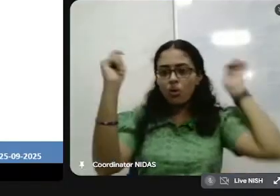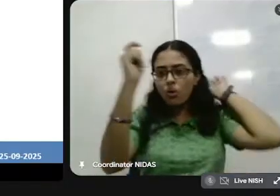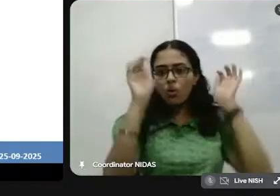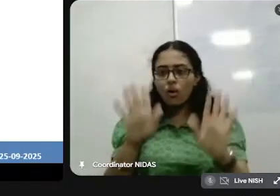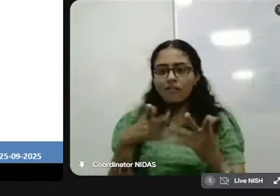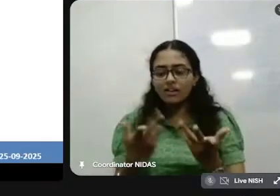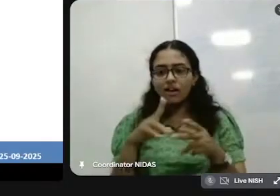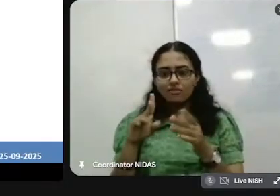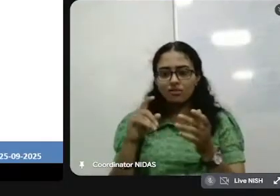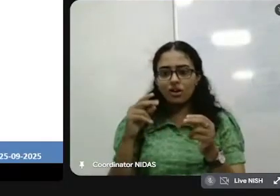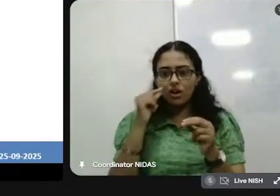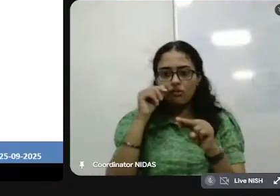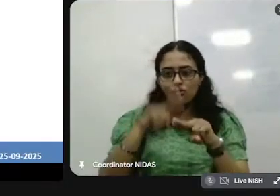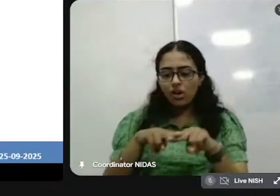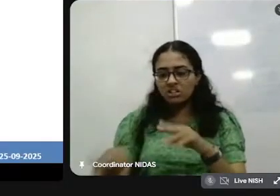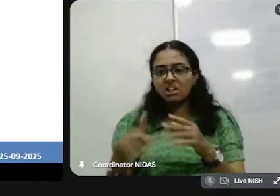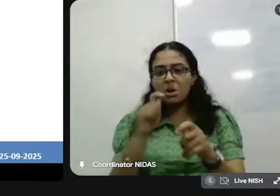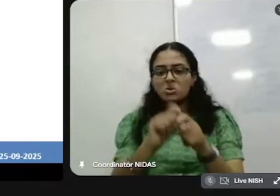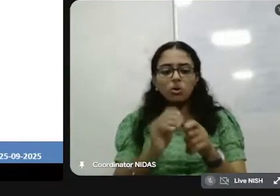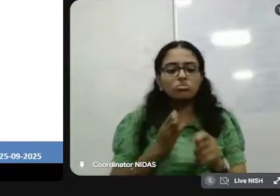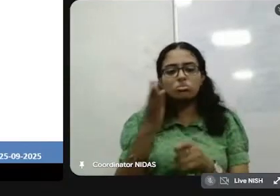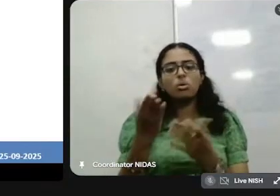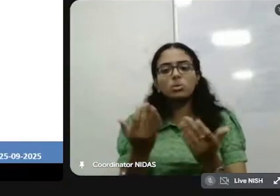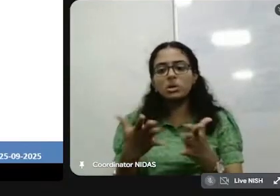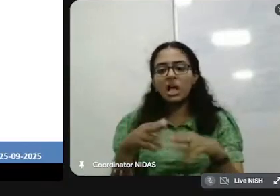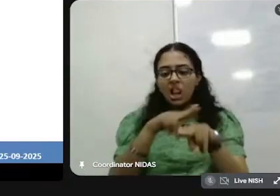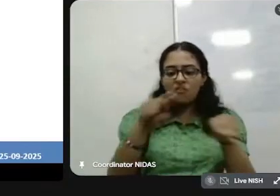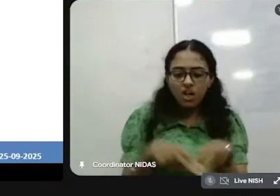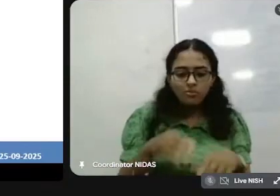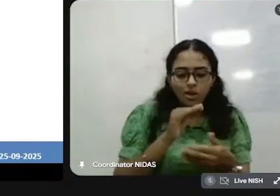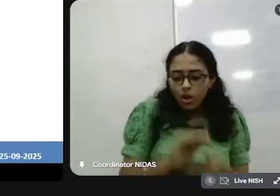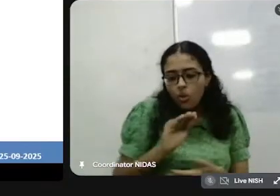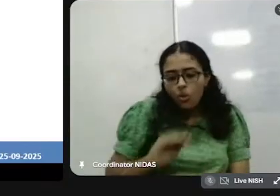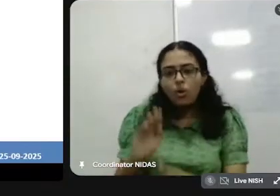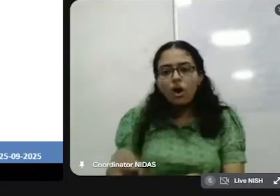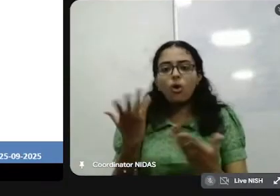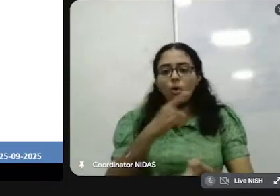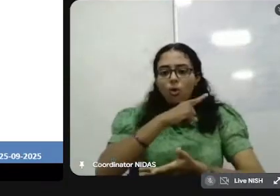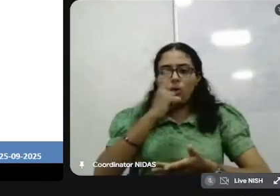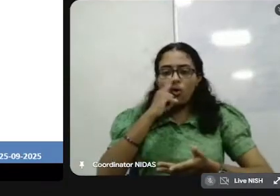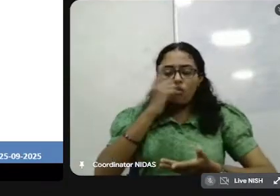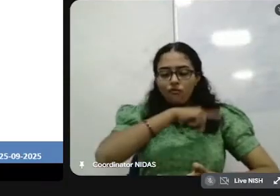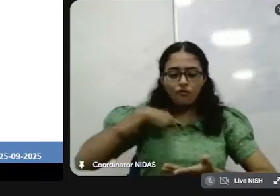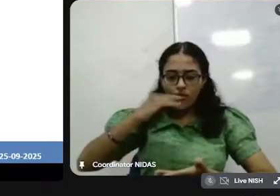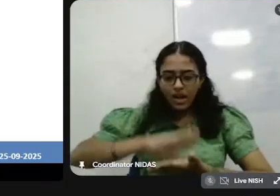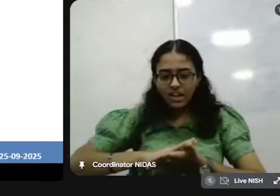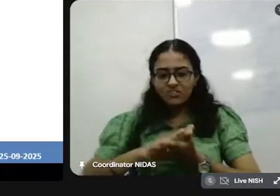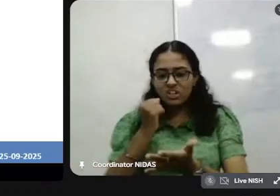പോകാൻ പറ്റുന്നുണ്ടാവില്ലായിരിക്കാം, കുട്ടികളുടെ കാര്യം നോക്കാൻ പറ്റുന്നുണ്ടാവില്ലായിരിക്കാം, ഒക്കെ ഭാര്യയുടെ ആവശ്യങ്ങൾ നിവർത്തിച്ചു കൊടുക്കാൻ